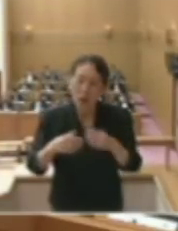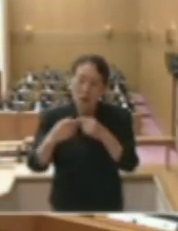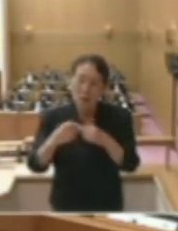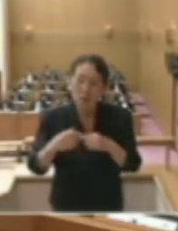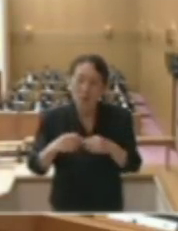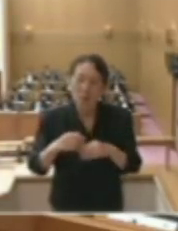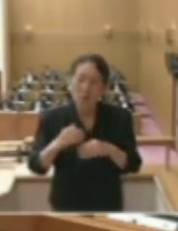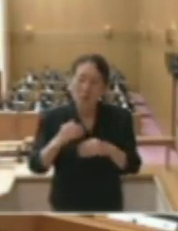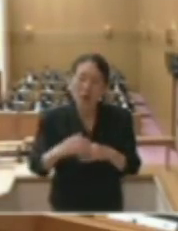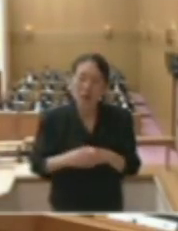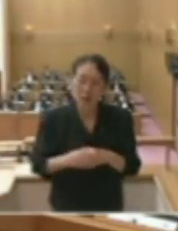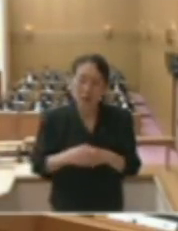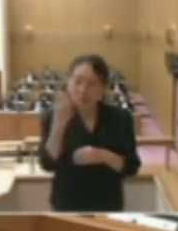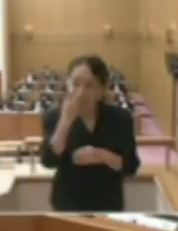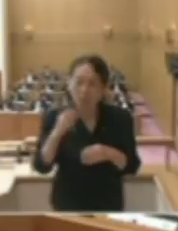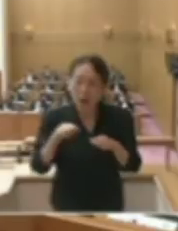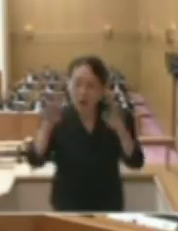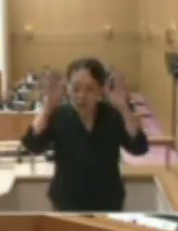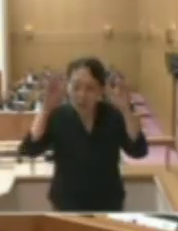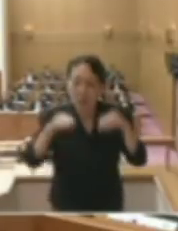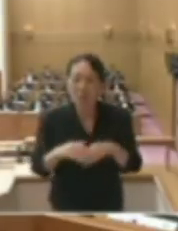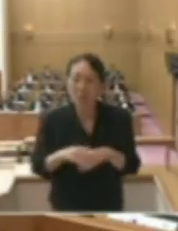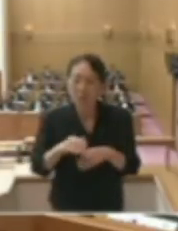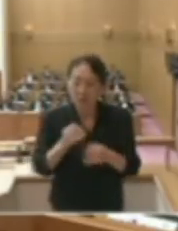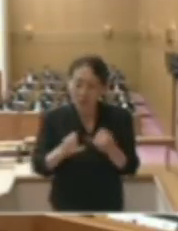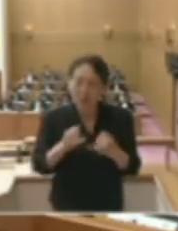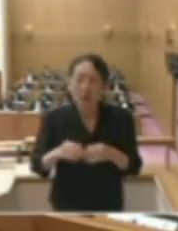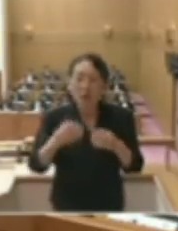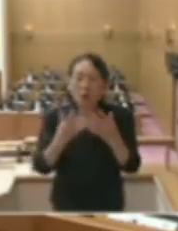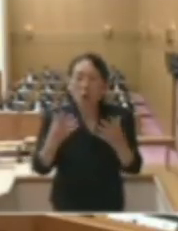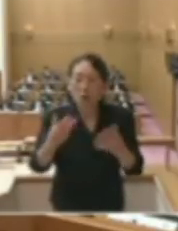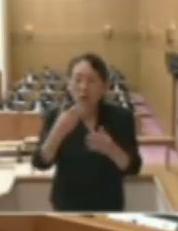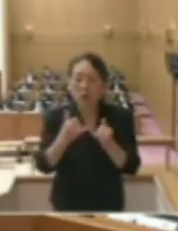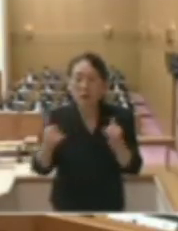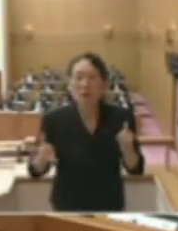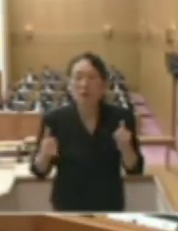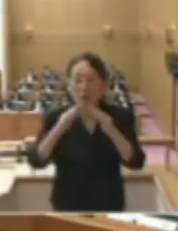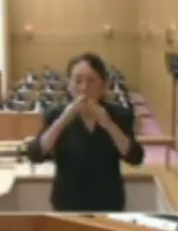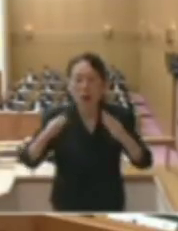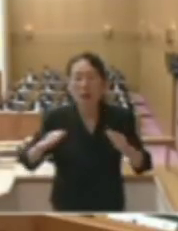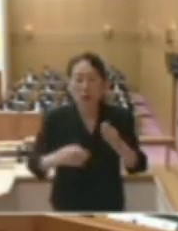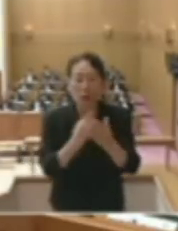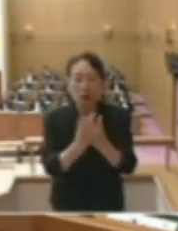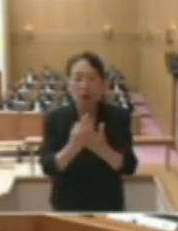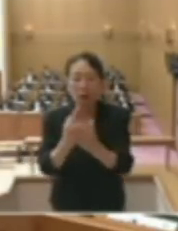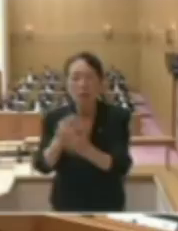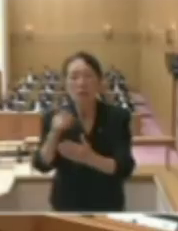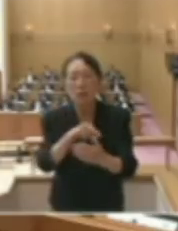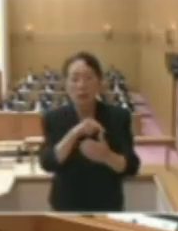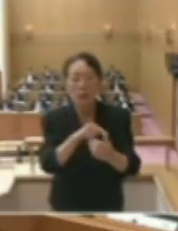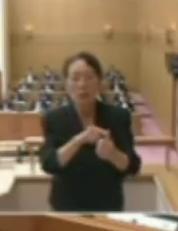参加してないんですよ。多くの一般市民の会合に参加してない。それがどうして毎